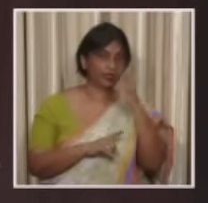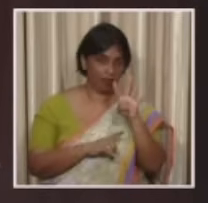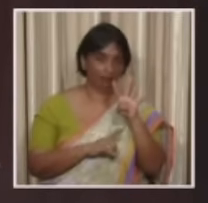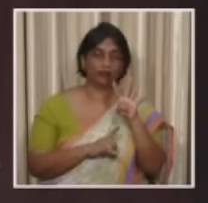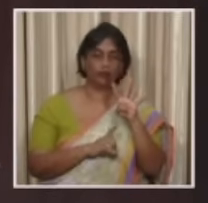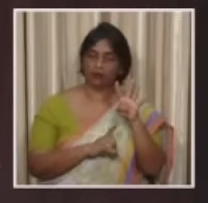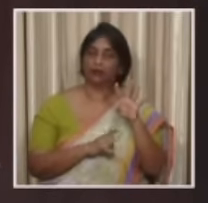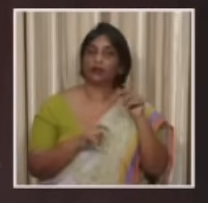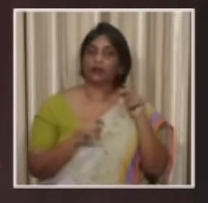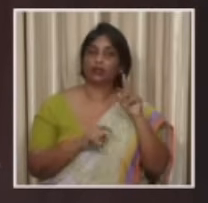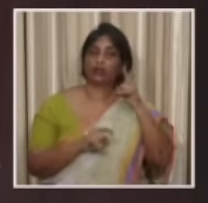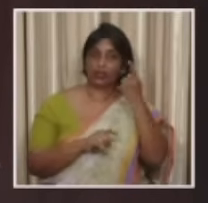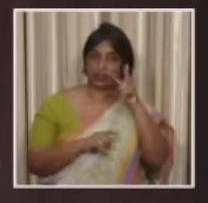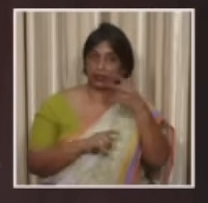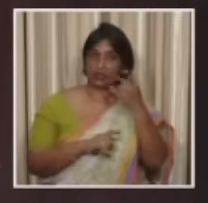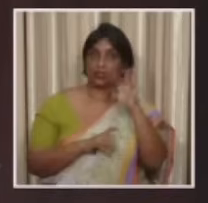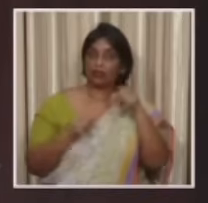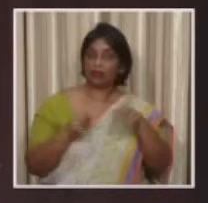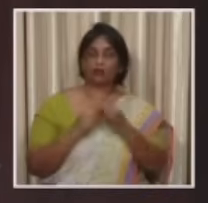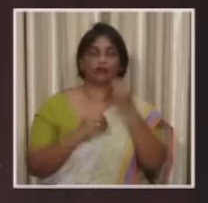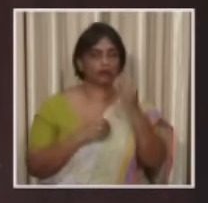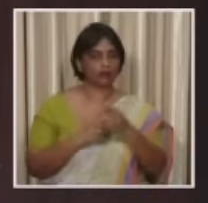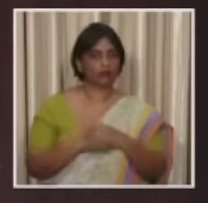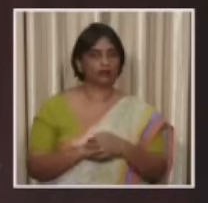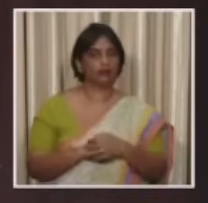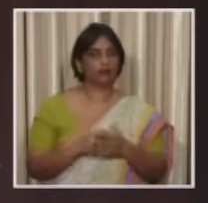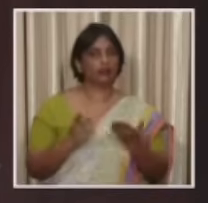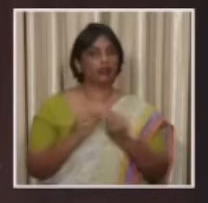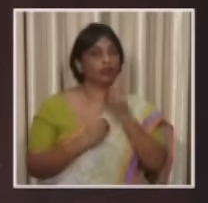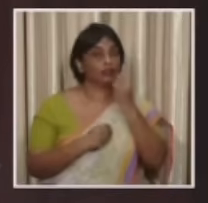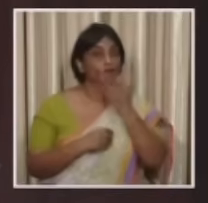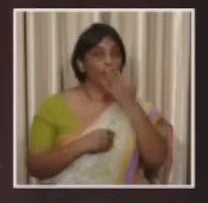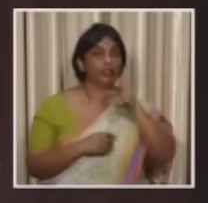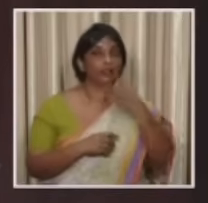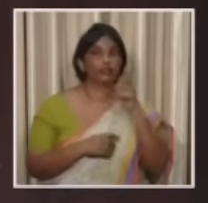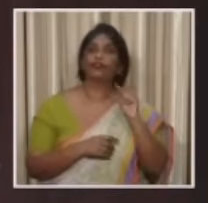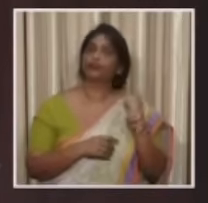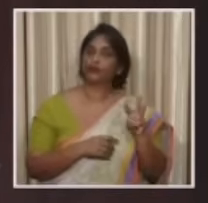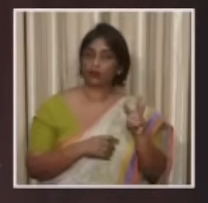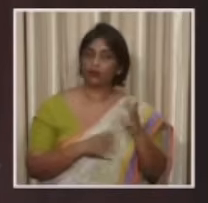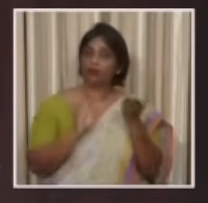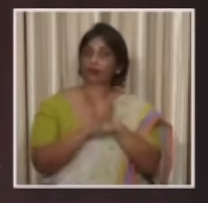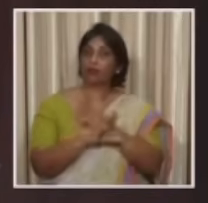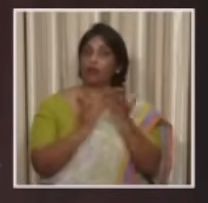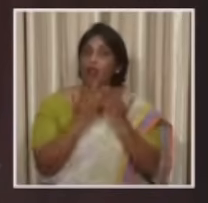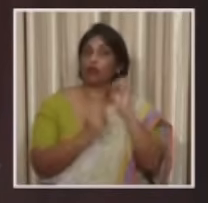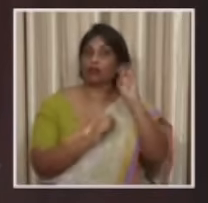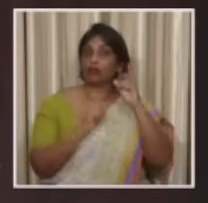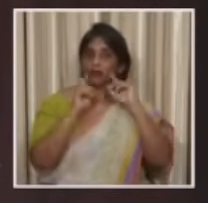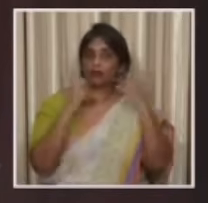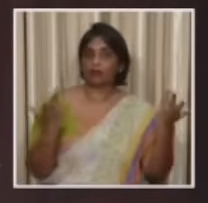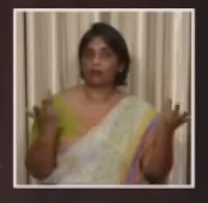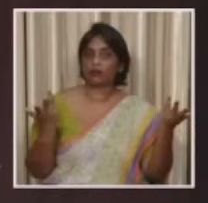පුළුවන්. 214ක් දැන් දීලා තියෙනවා. දෙන්න පුළුවන් 223යි. කලින් දීපෝ කොච්චර දිනවද කියලා අපි දන්නේ